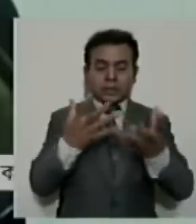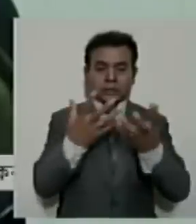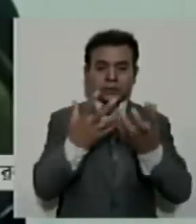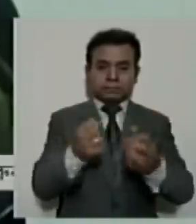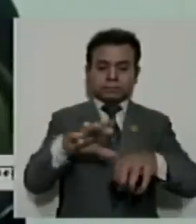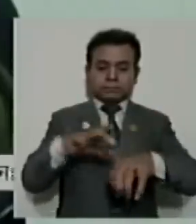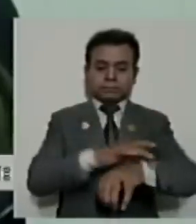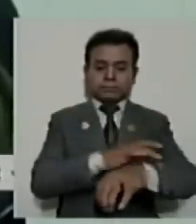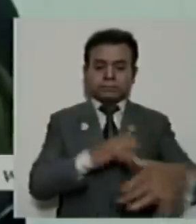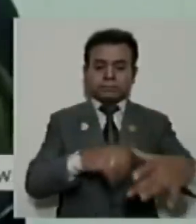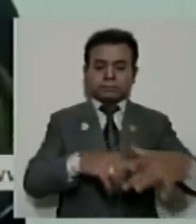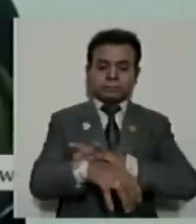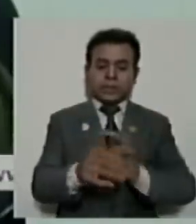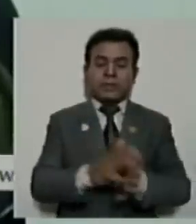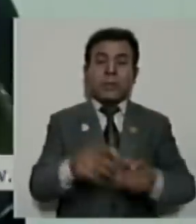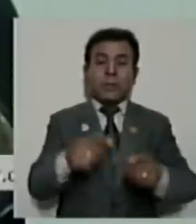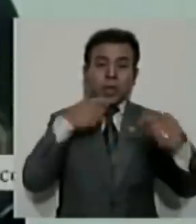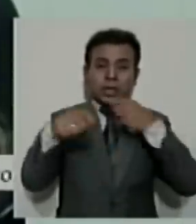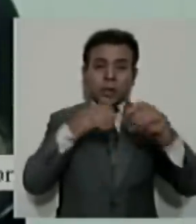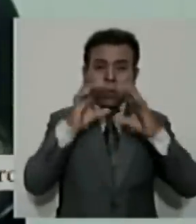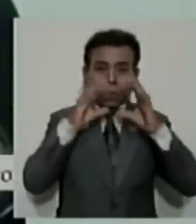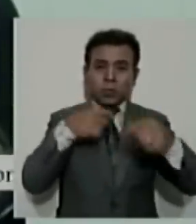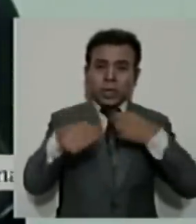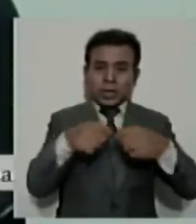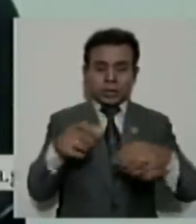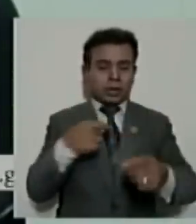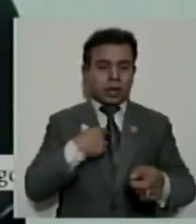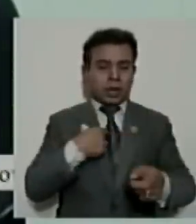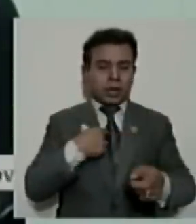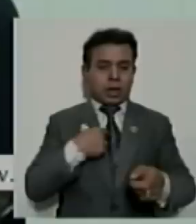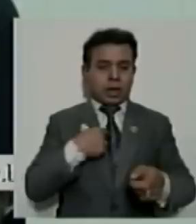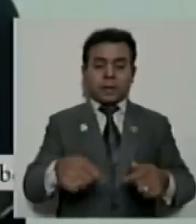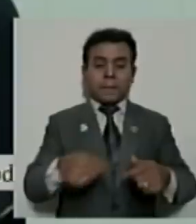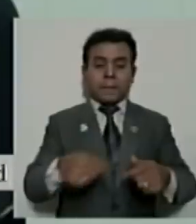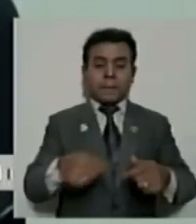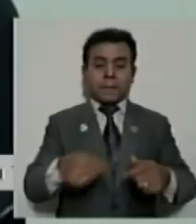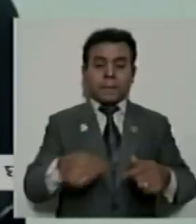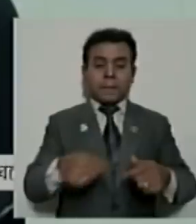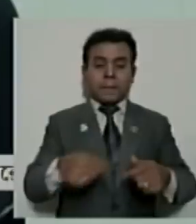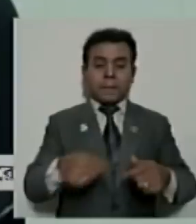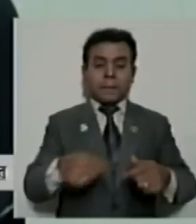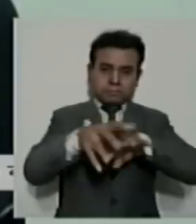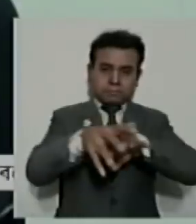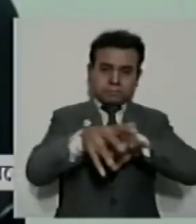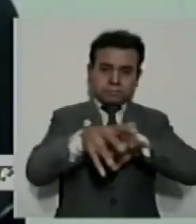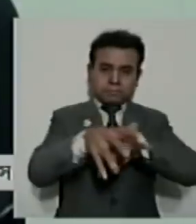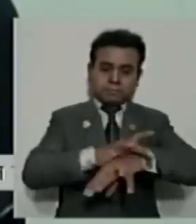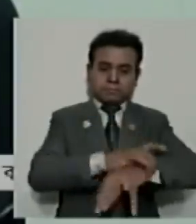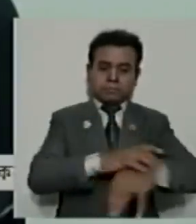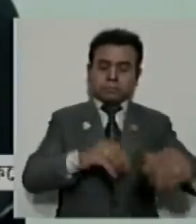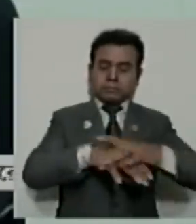পাতলা। এত বিষয়ে আমি পরিষ্কার করে বলতে চাই যে আমরা যেগুলো পাঠাচ্ছি সেগুলোর মান যথাযথভাবে